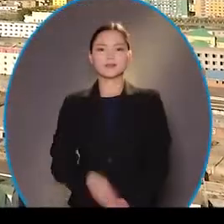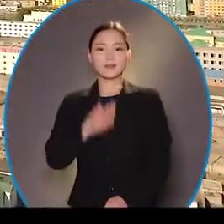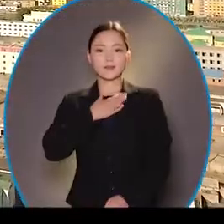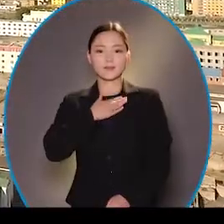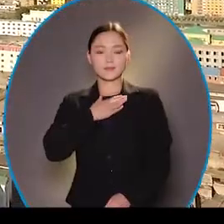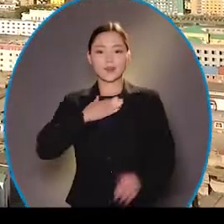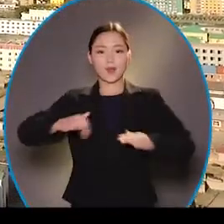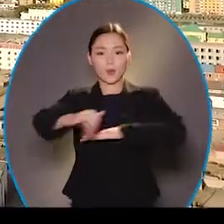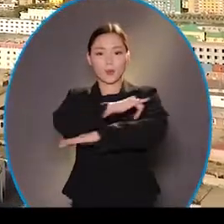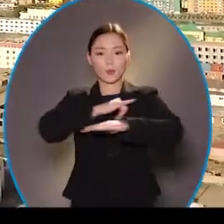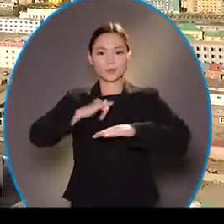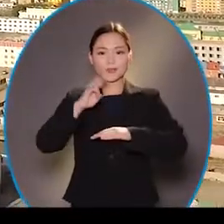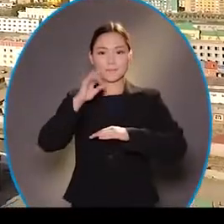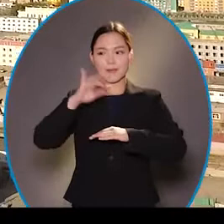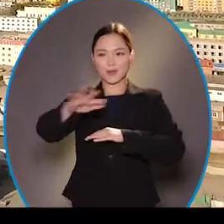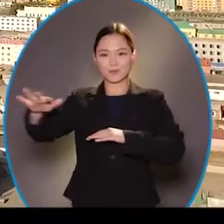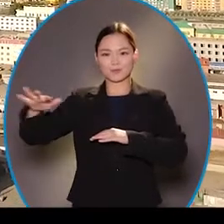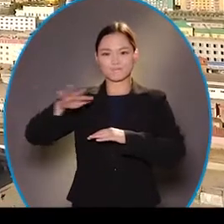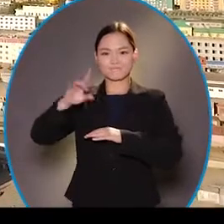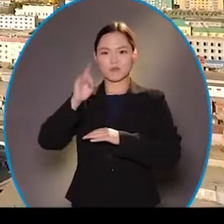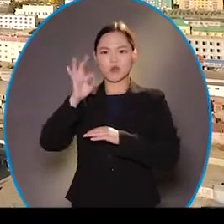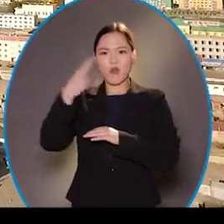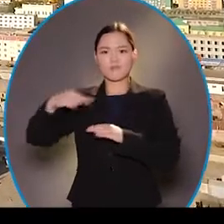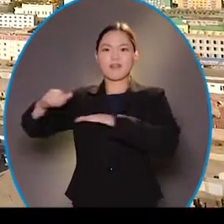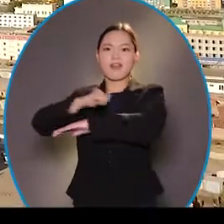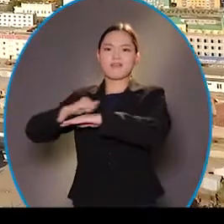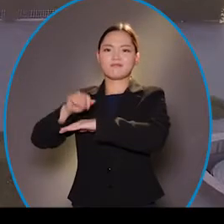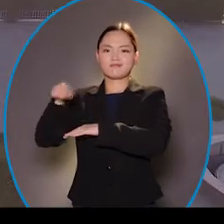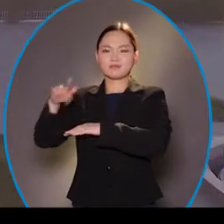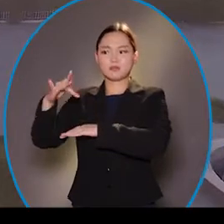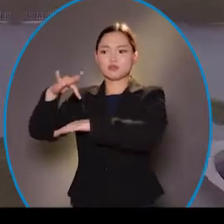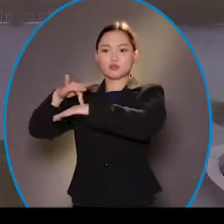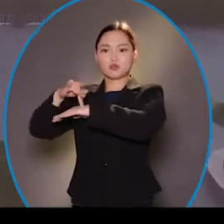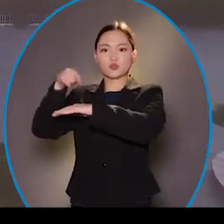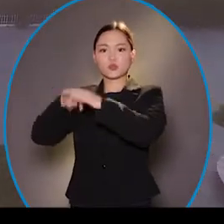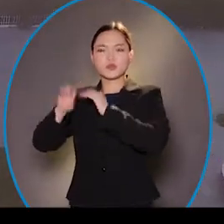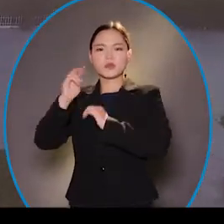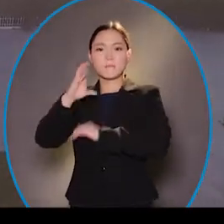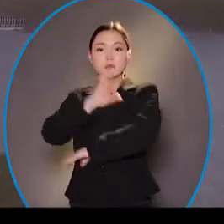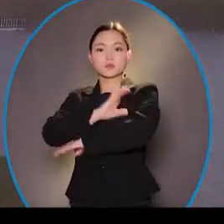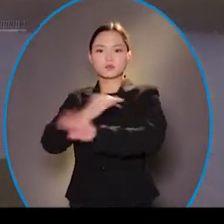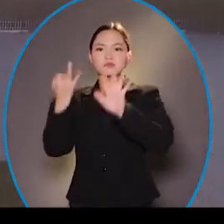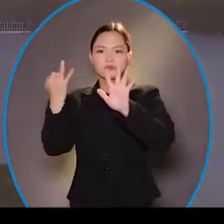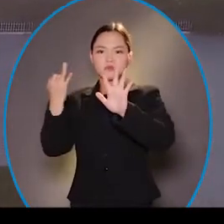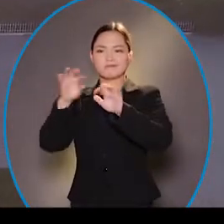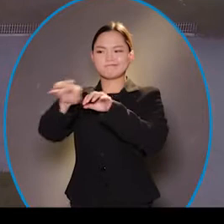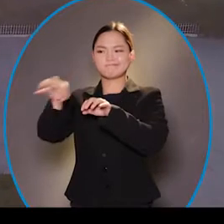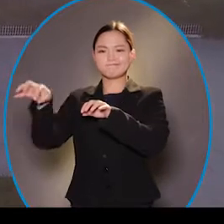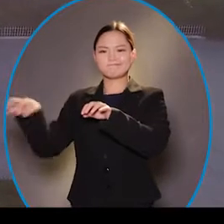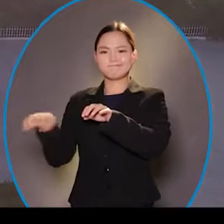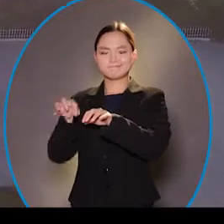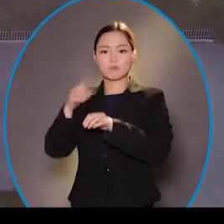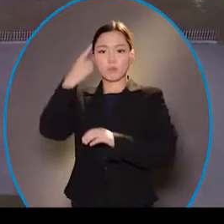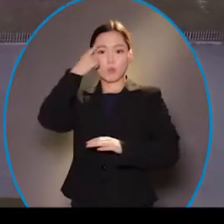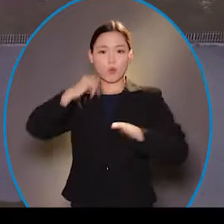Манай улсын баруун бүсийн толгуур төв Ховд аймаг аймгийнхаа төвд ерөнхий боловсролын 7 сургуультай. Монгол улсын